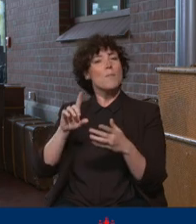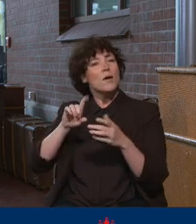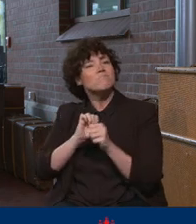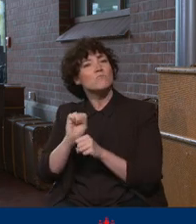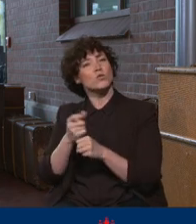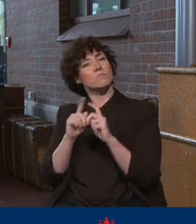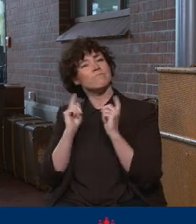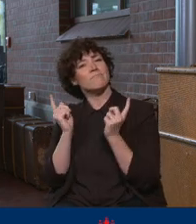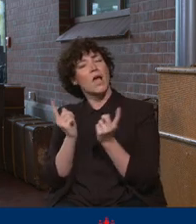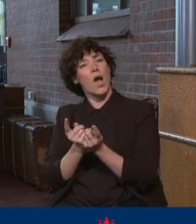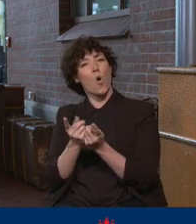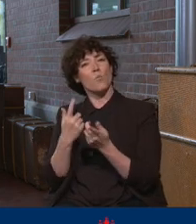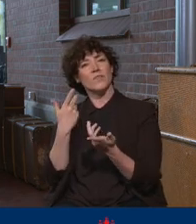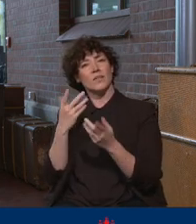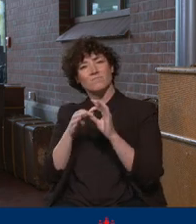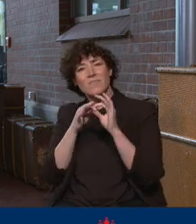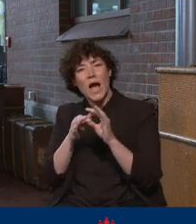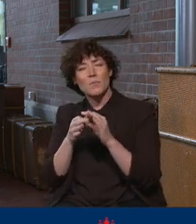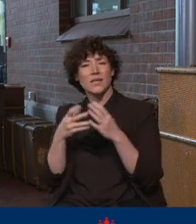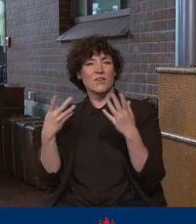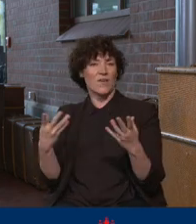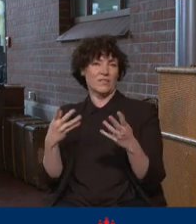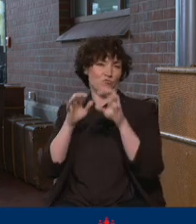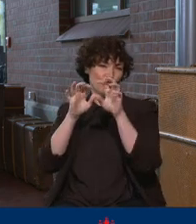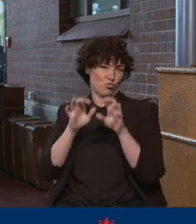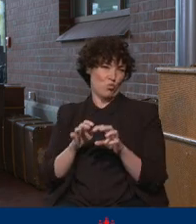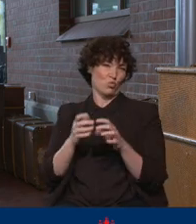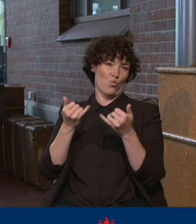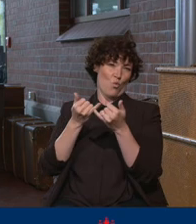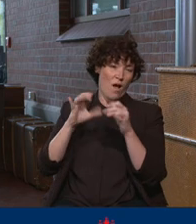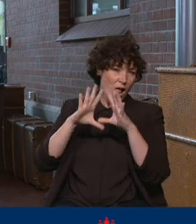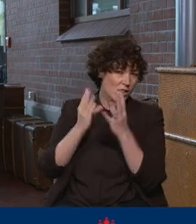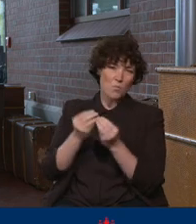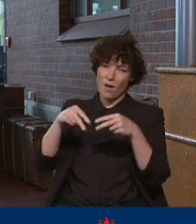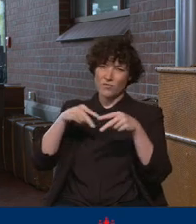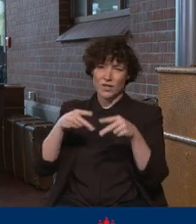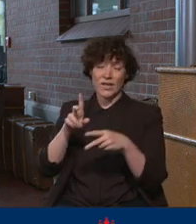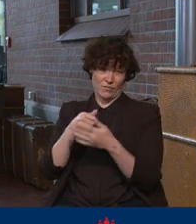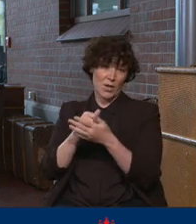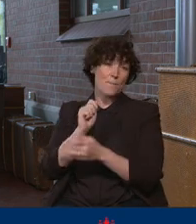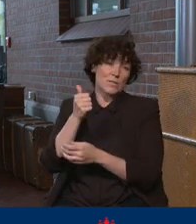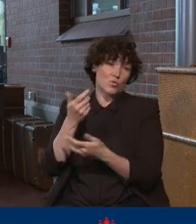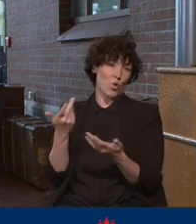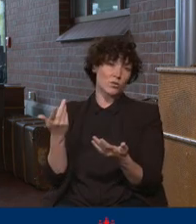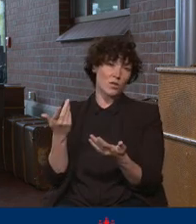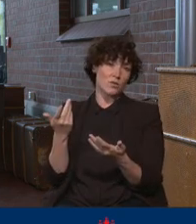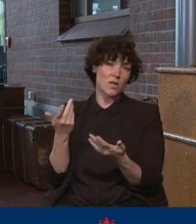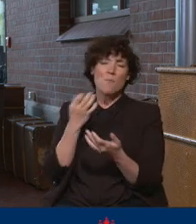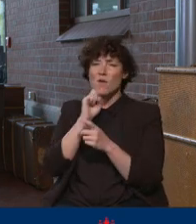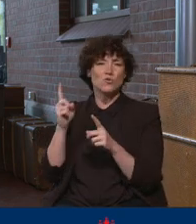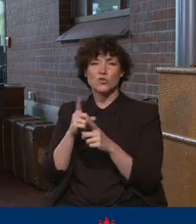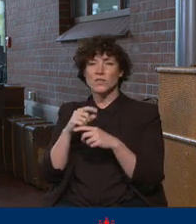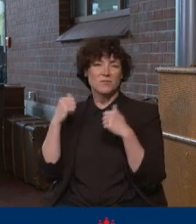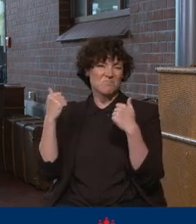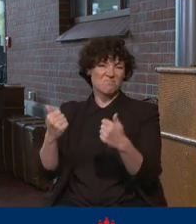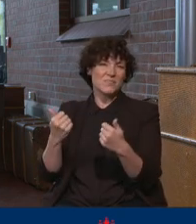sehr stark von diesen infrastrukturen geprägt es ist schon was besonderes ohne dass man das jetzt glorifizieren muss